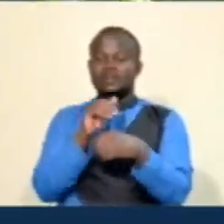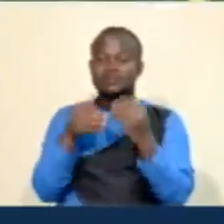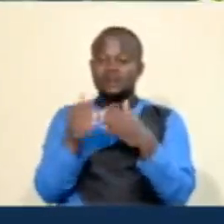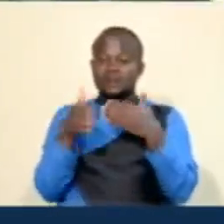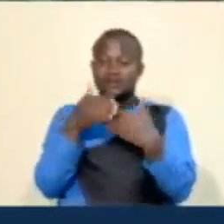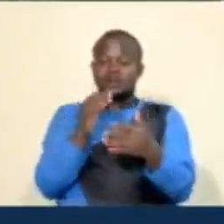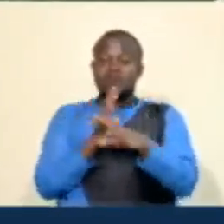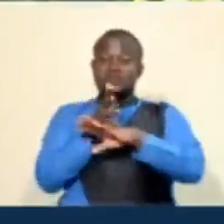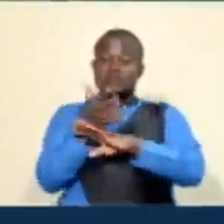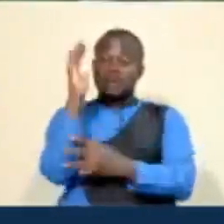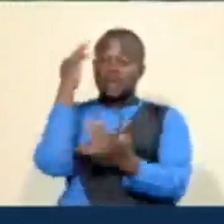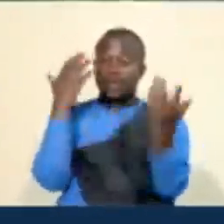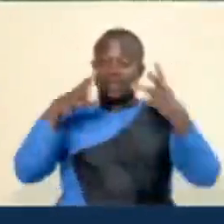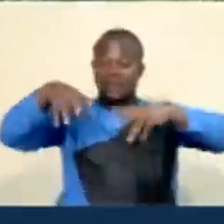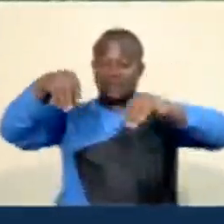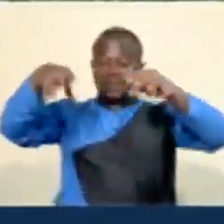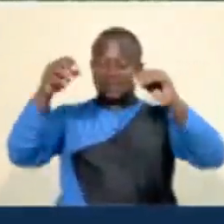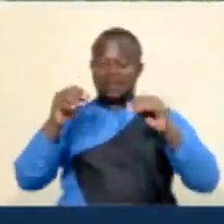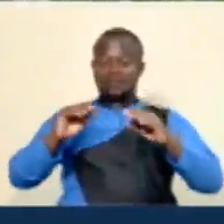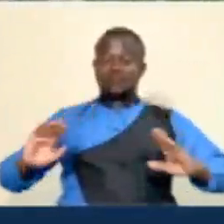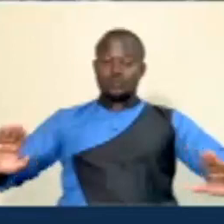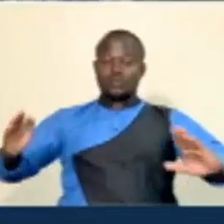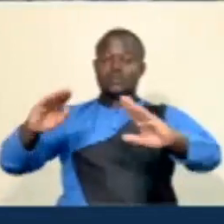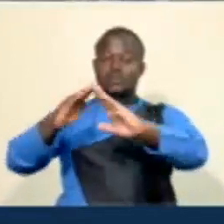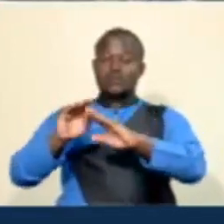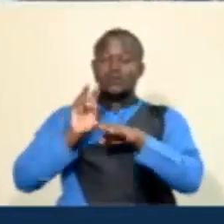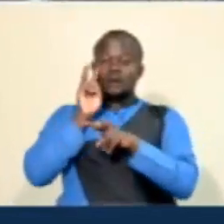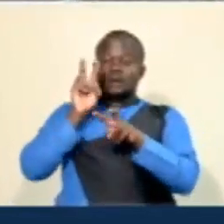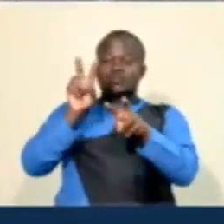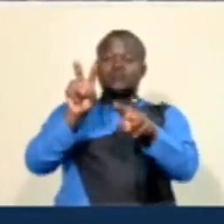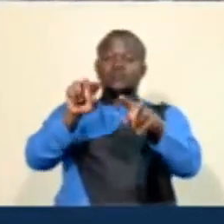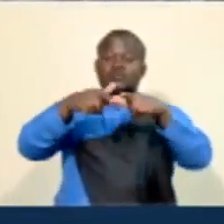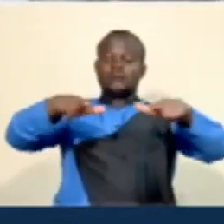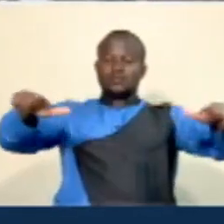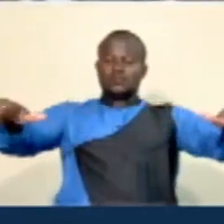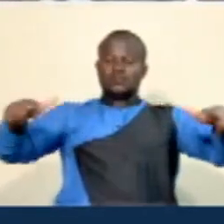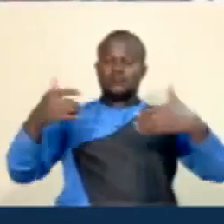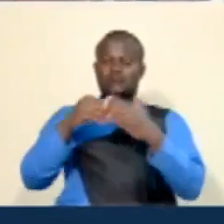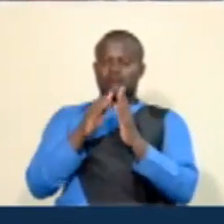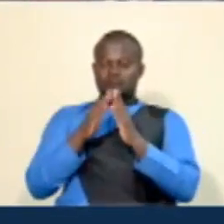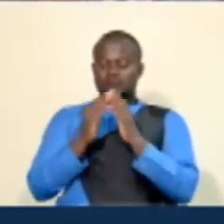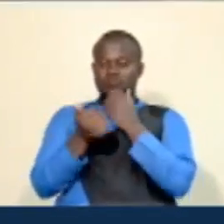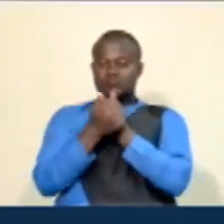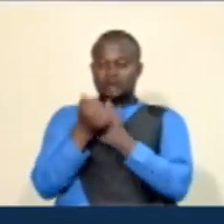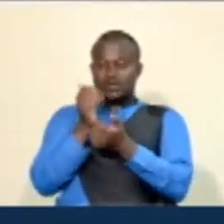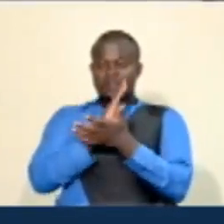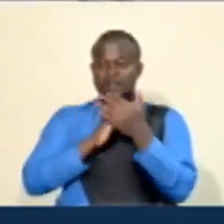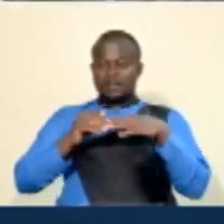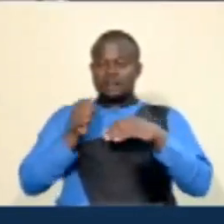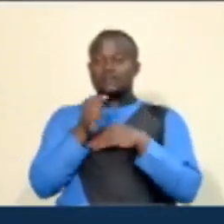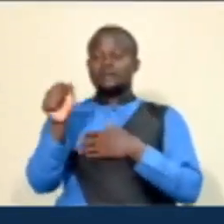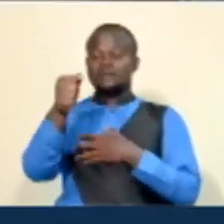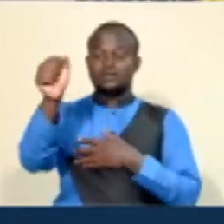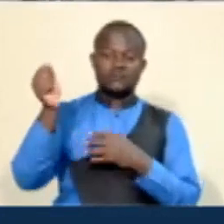zarasibye zirengerwa n'ibihuru. Aho ku musozi wa Rubavu witegeye neza ikiyaga cya Kivu, umujyi wa Gisenyi na Goma, bamwe mu